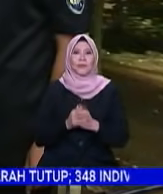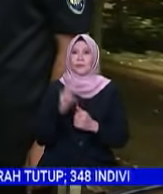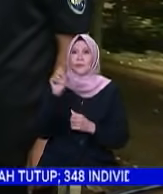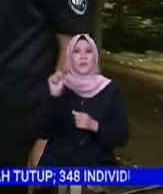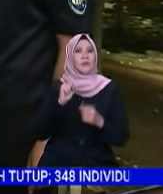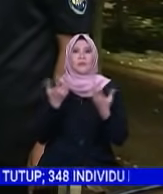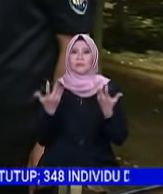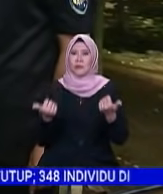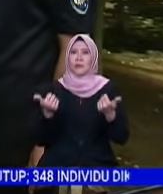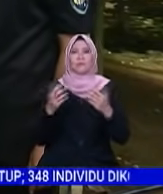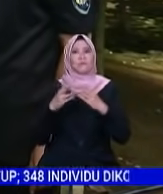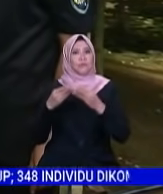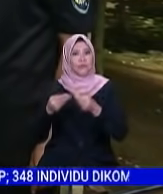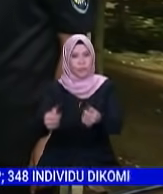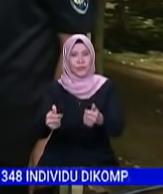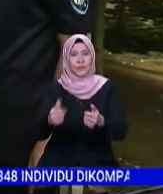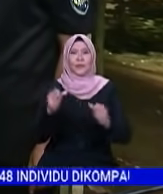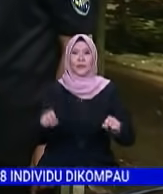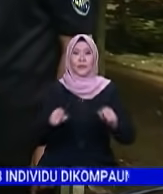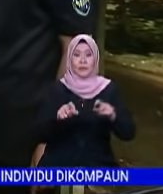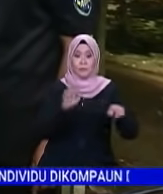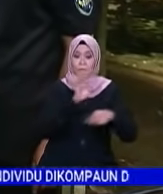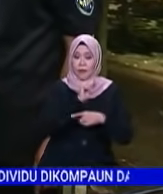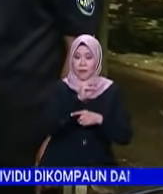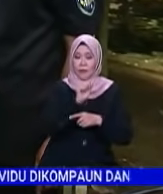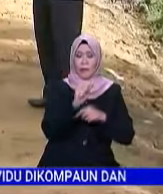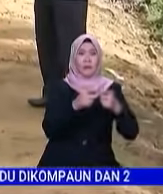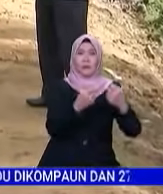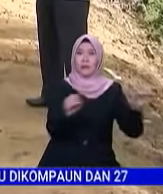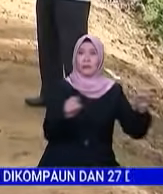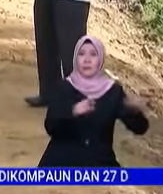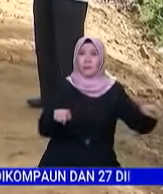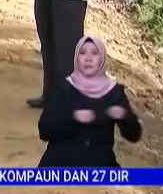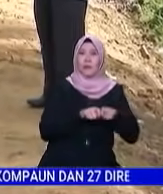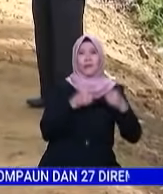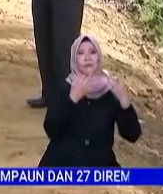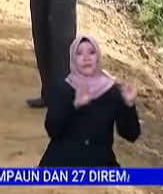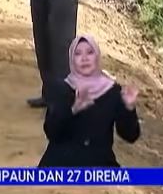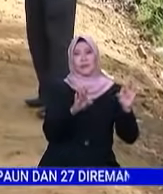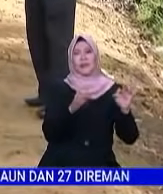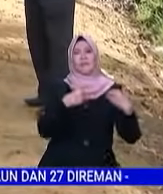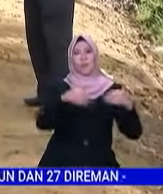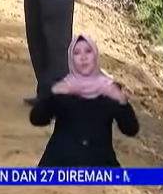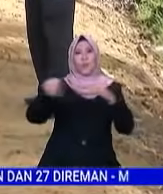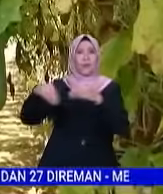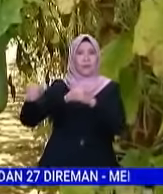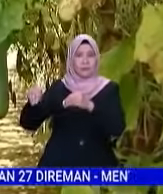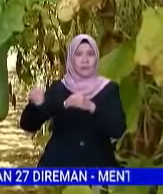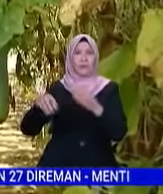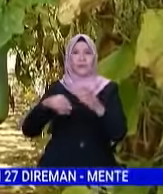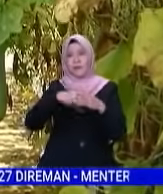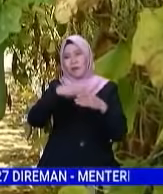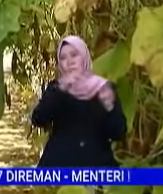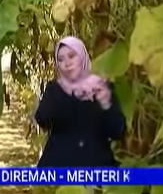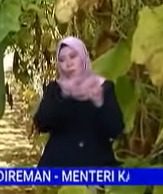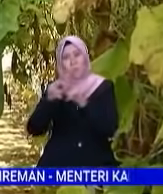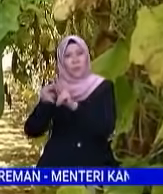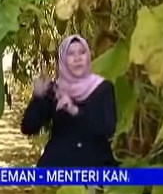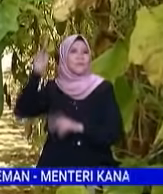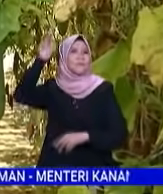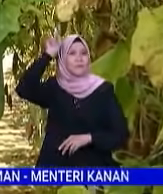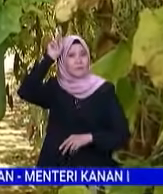selesai apabila Pharma menyediakan tempat percuma untuk memasarkan hasil tani mereka di Pusat Transformasi Luar Bandar, Kelantan.